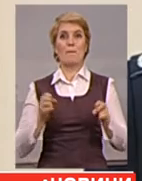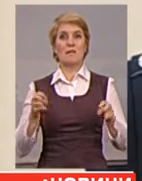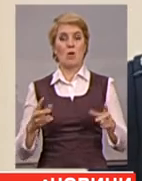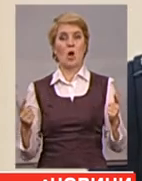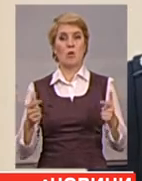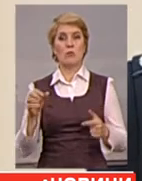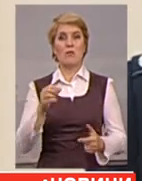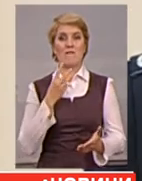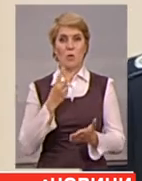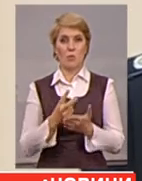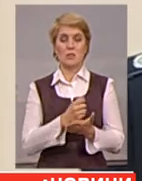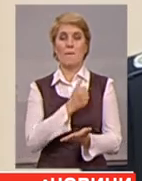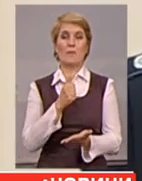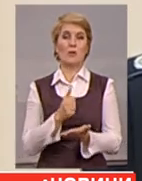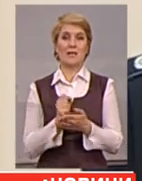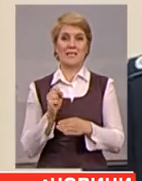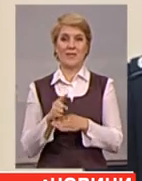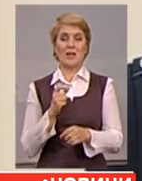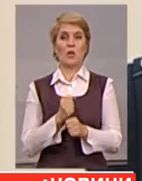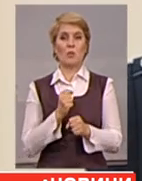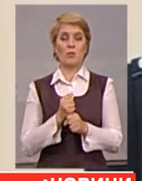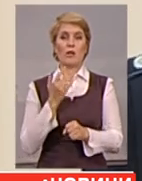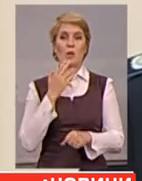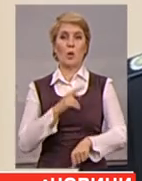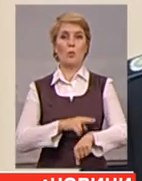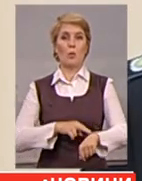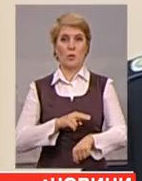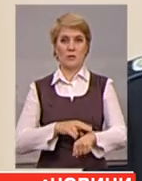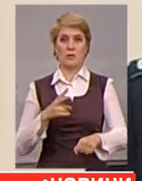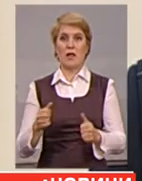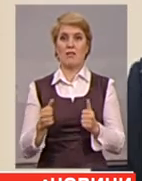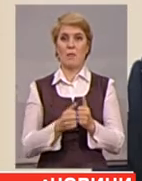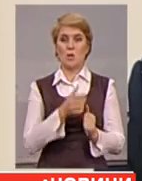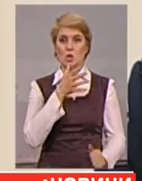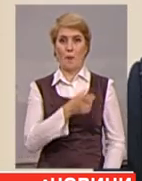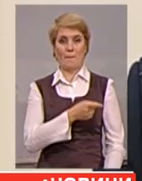гостей Євробачення є пріоритетним завданням в роботі Національної поліції на найближчий період.